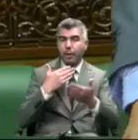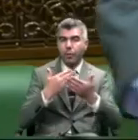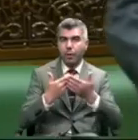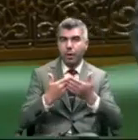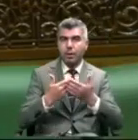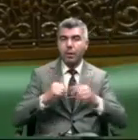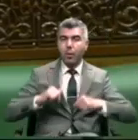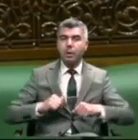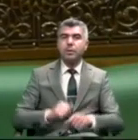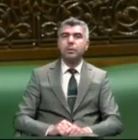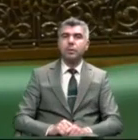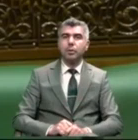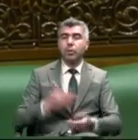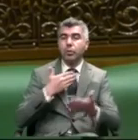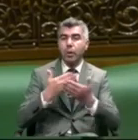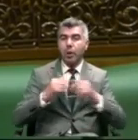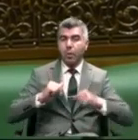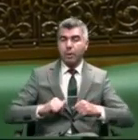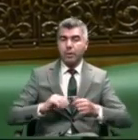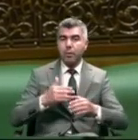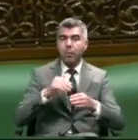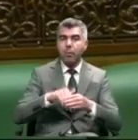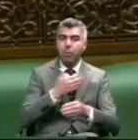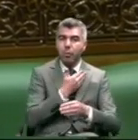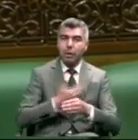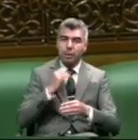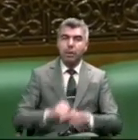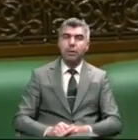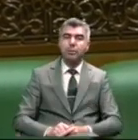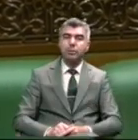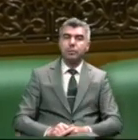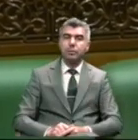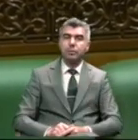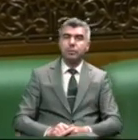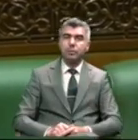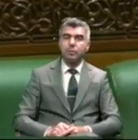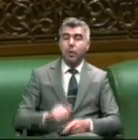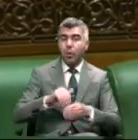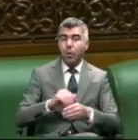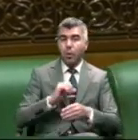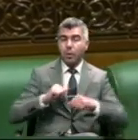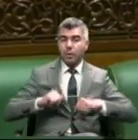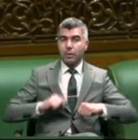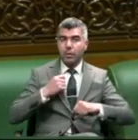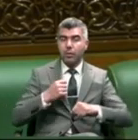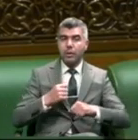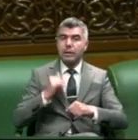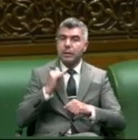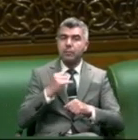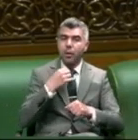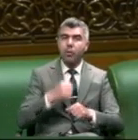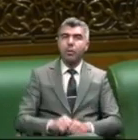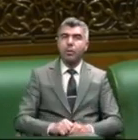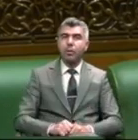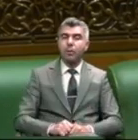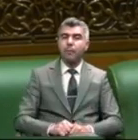سيد الوزير الساده الوزراء الساده المستشاري اخواني المستشارات سيد الوزير لا يختلف اثنان في الحقيقه